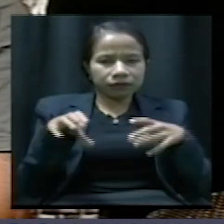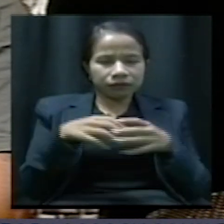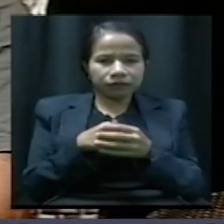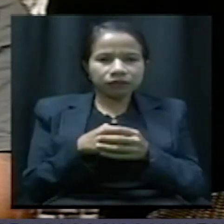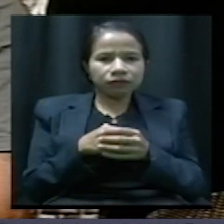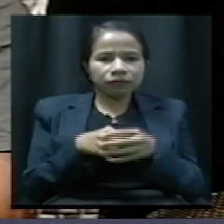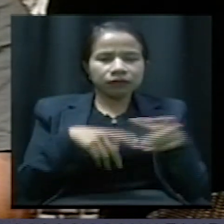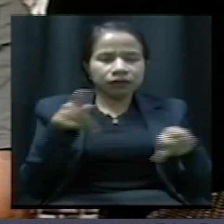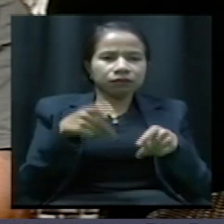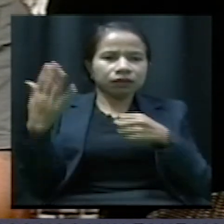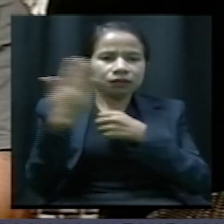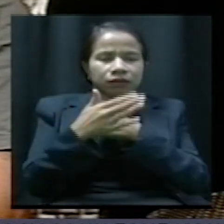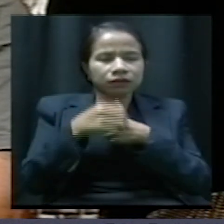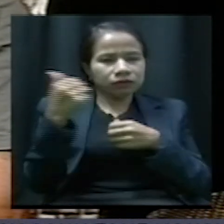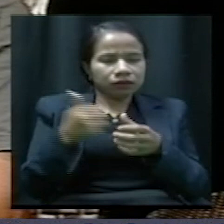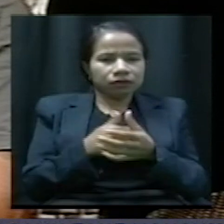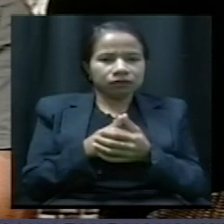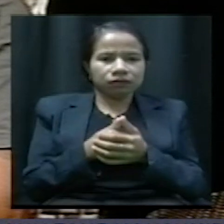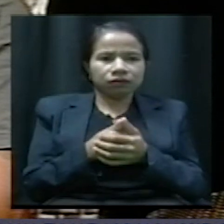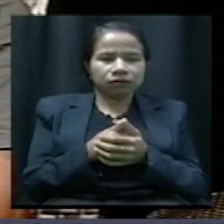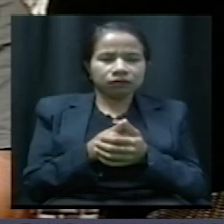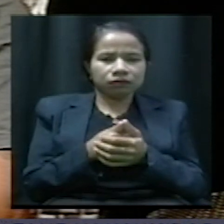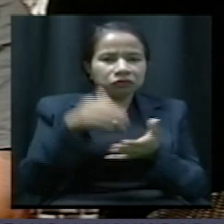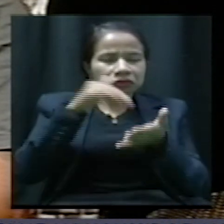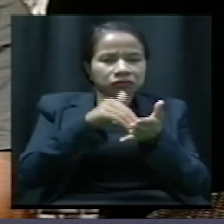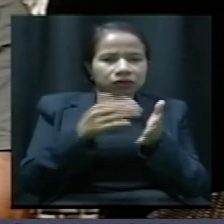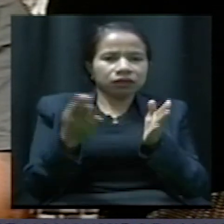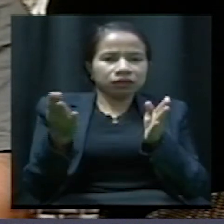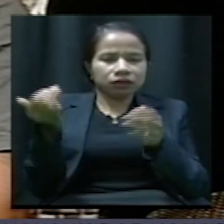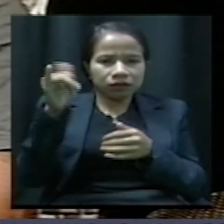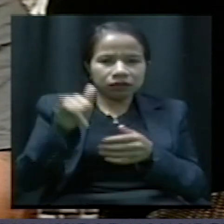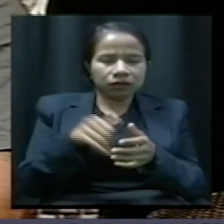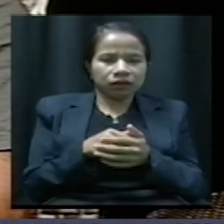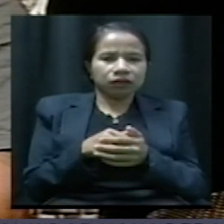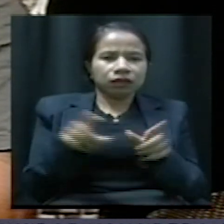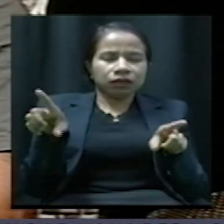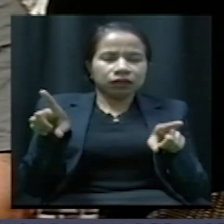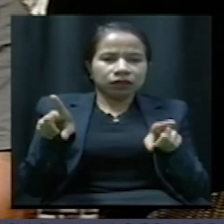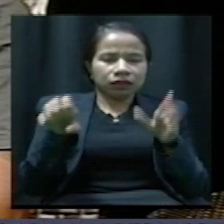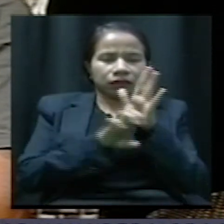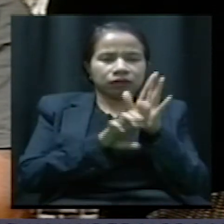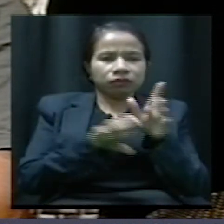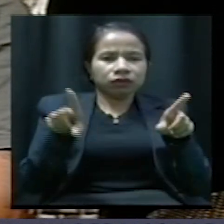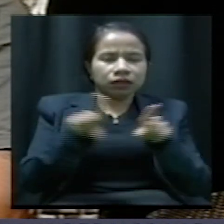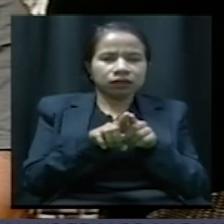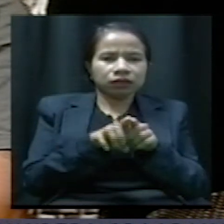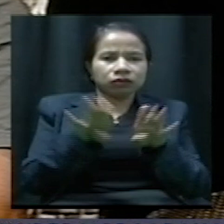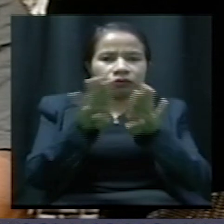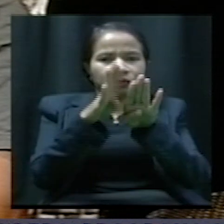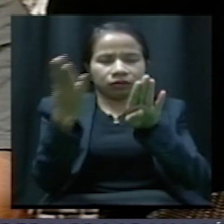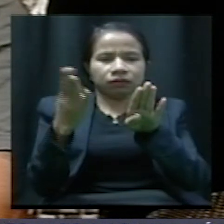serviço ou agência balo, escola ou ambalo, por exemplo, kick de odomatan. Ita hati de